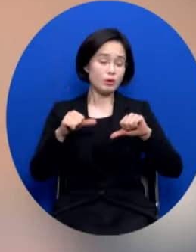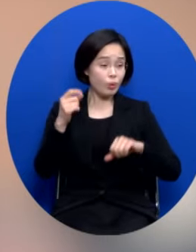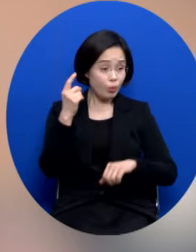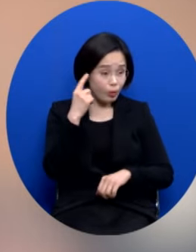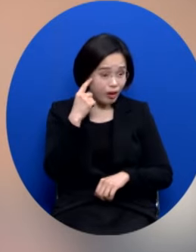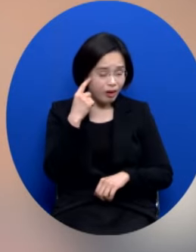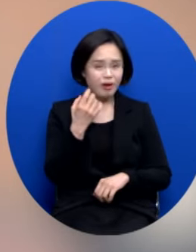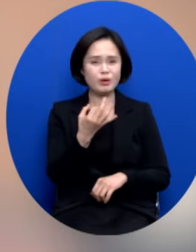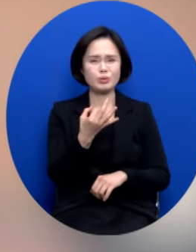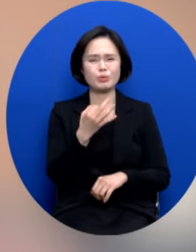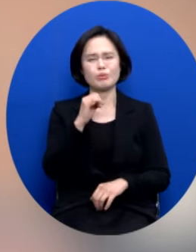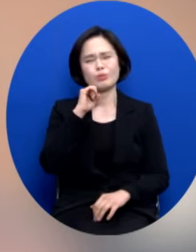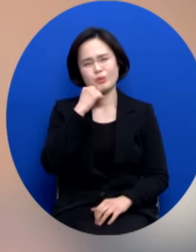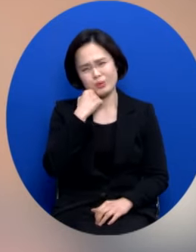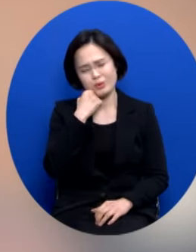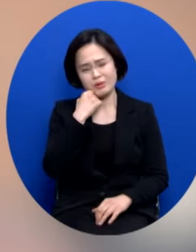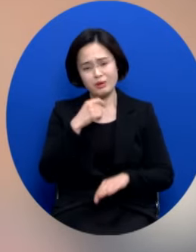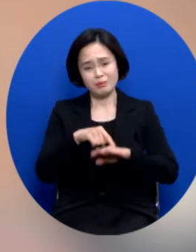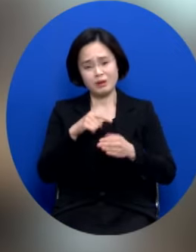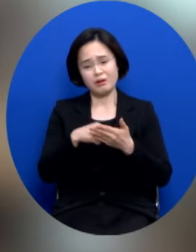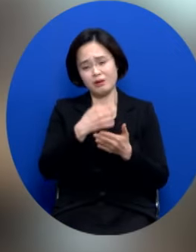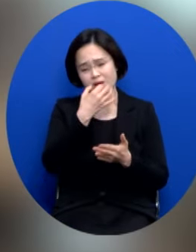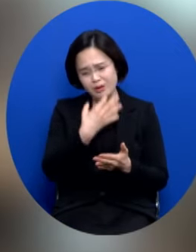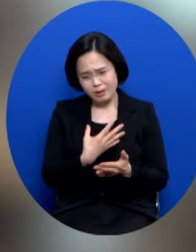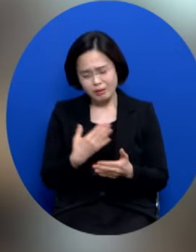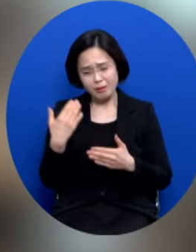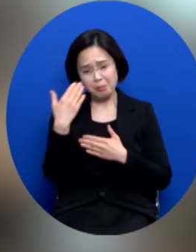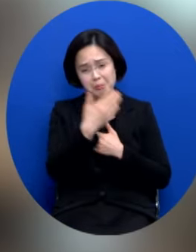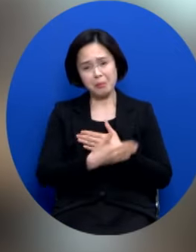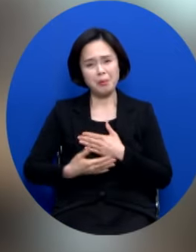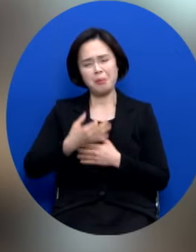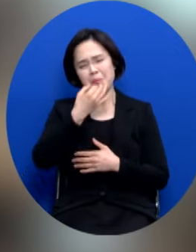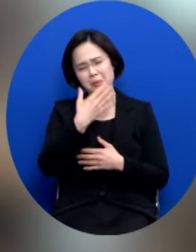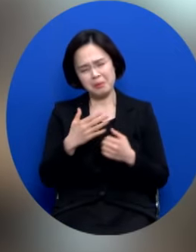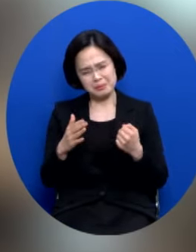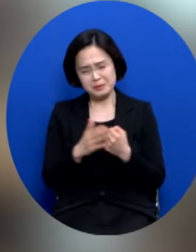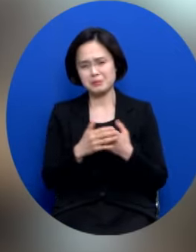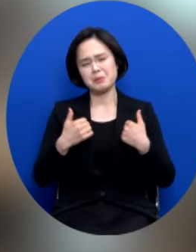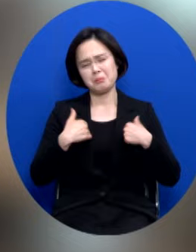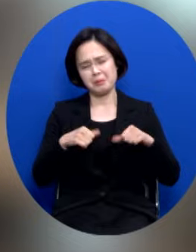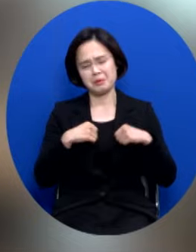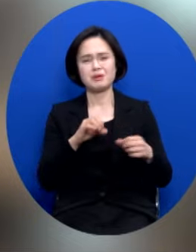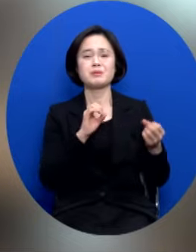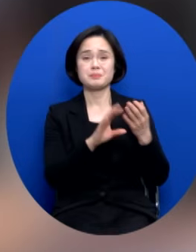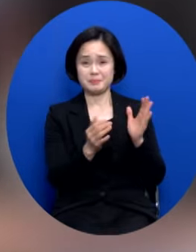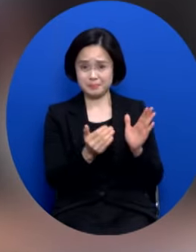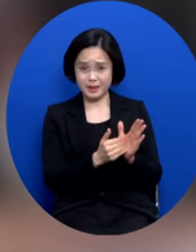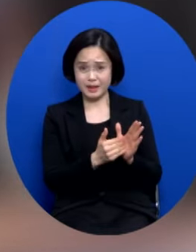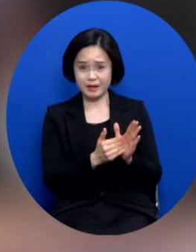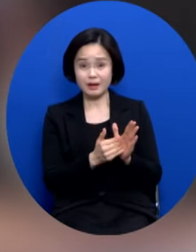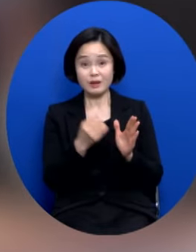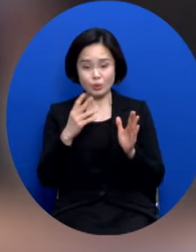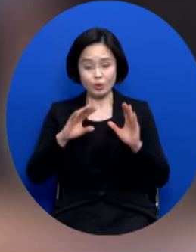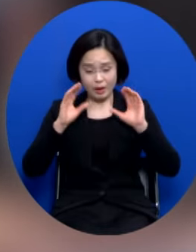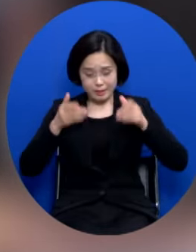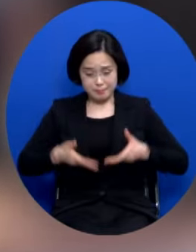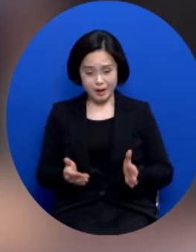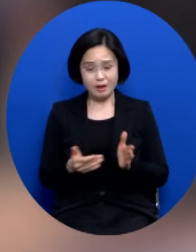어려움, 심리적 어려움, 신체적 어려움 순으로 높았습니다. 특히 출산 후 학교,